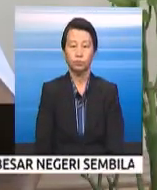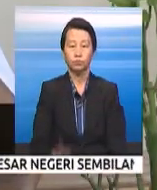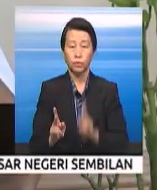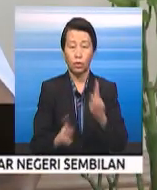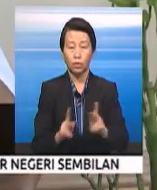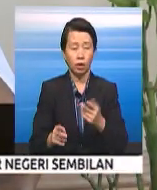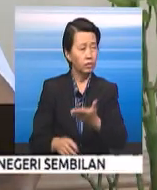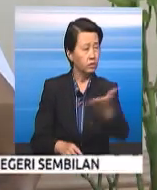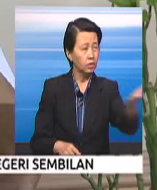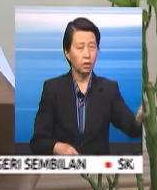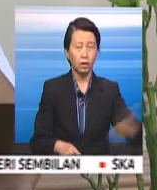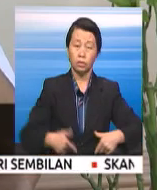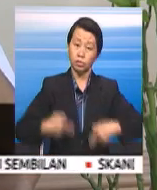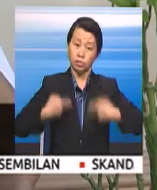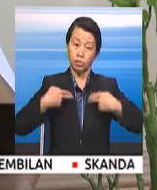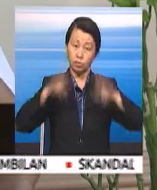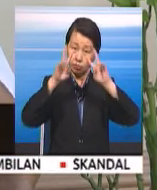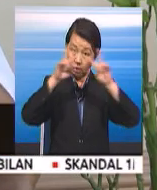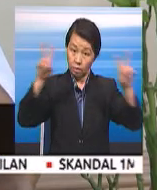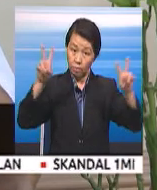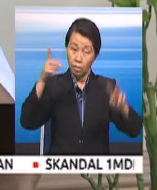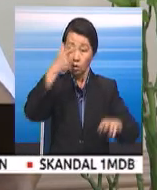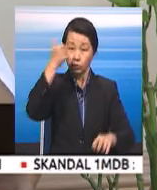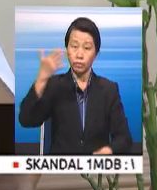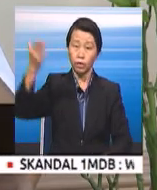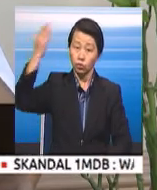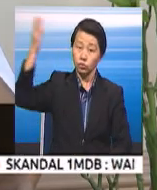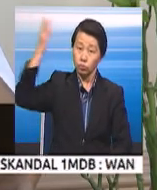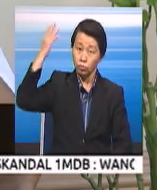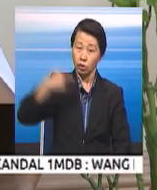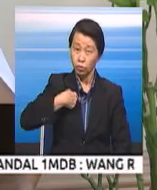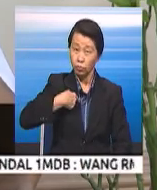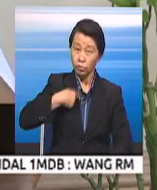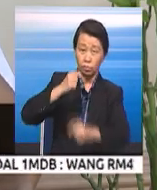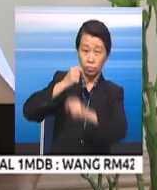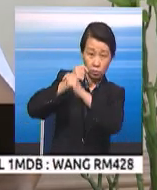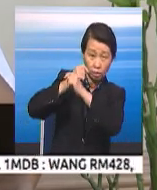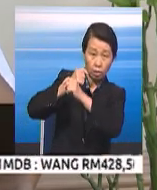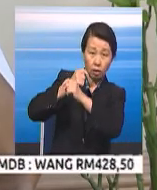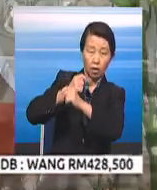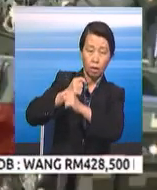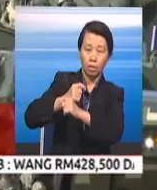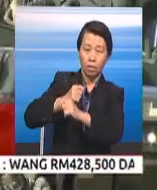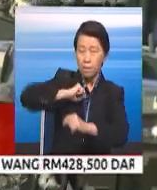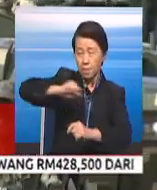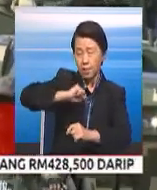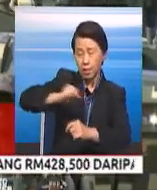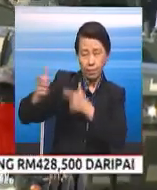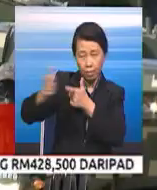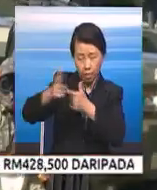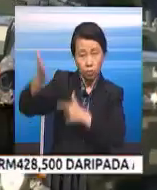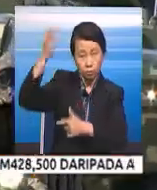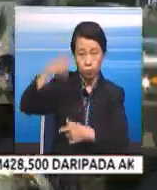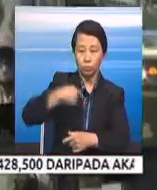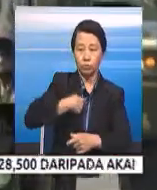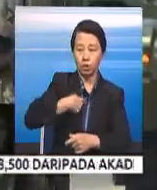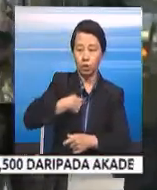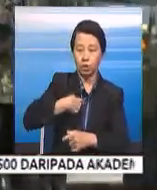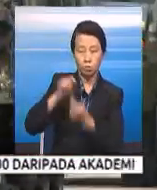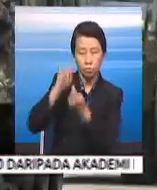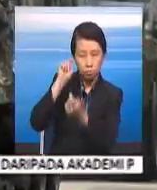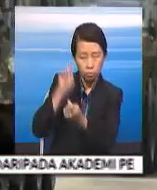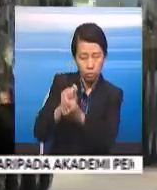aman kerana kami yang mempertahankan kedaulatan negara ni